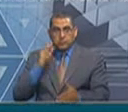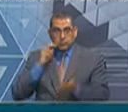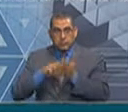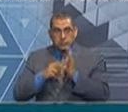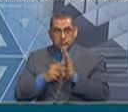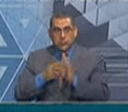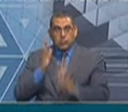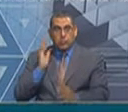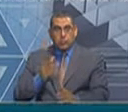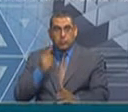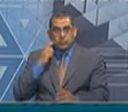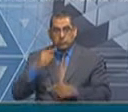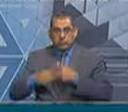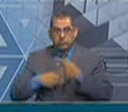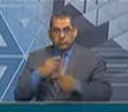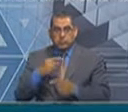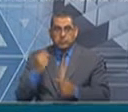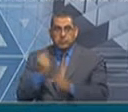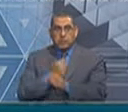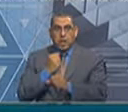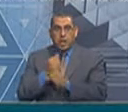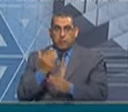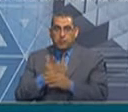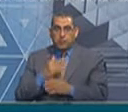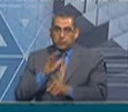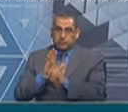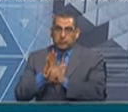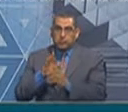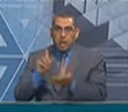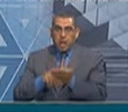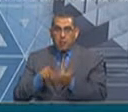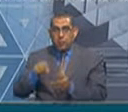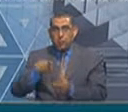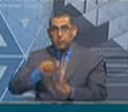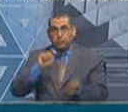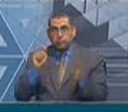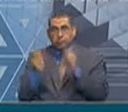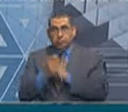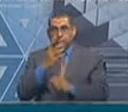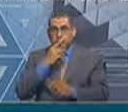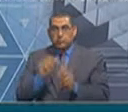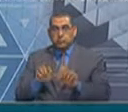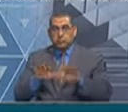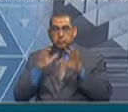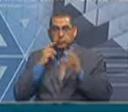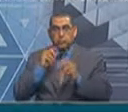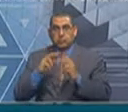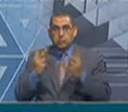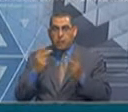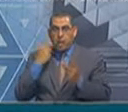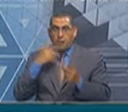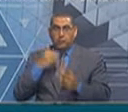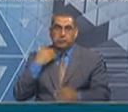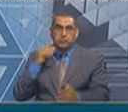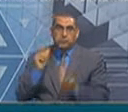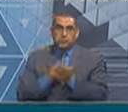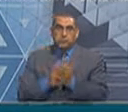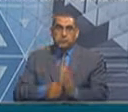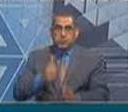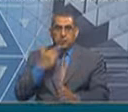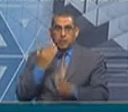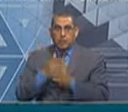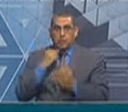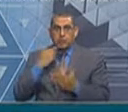الصدد باستمرار تلك الجهود بهدف تغيير واقع تلك المناطق وتوفير السكن اللائق للمواطنين